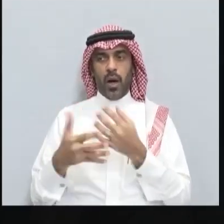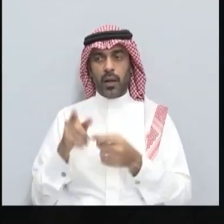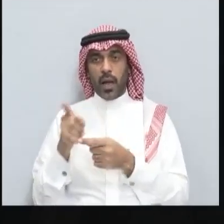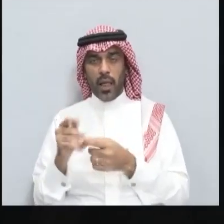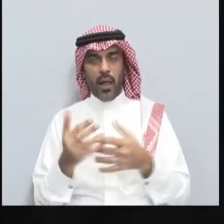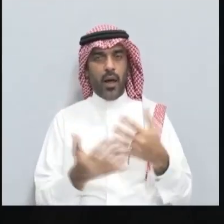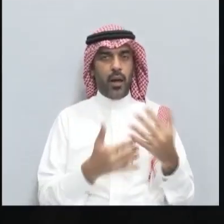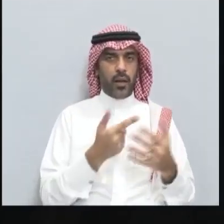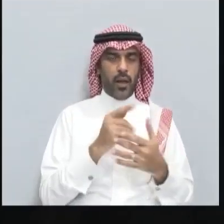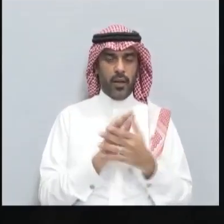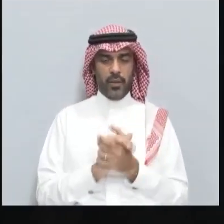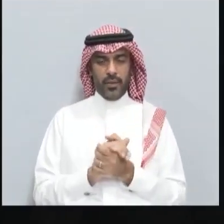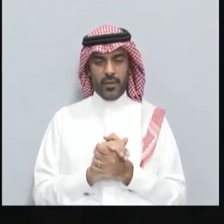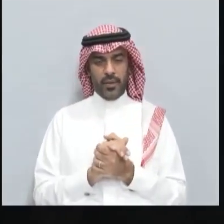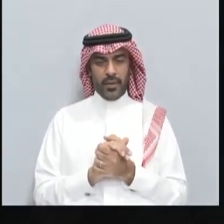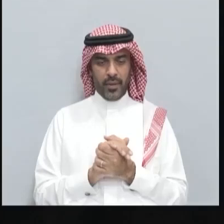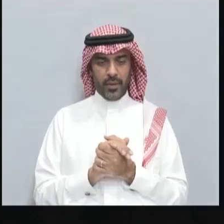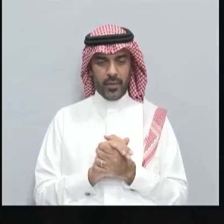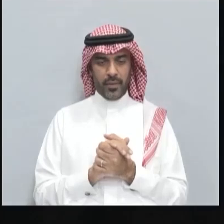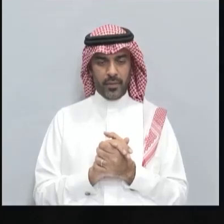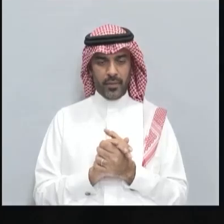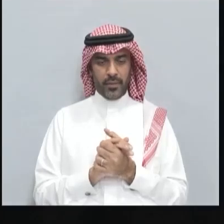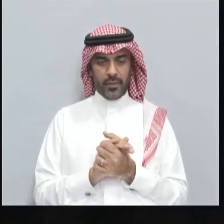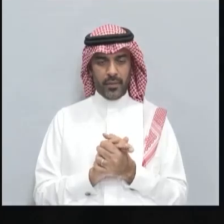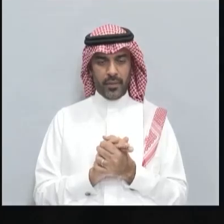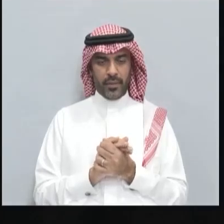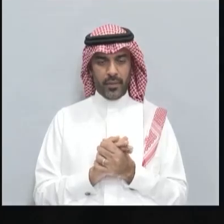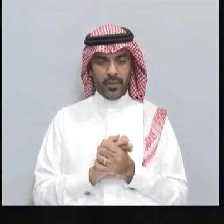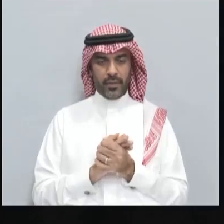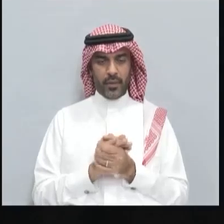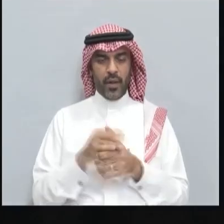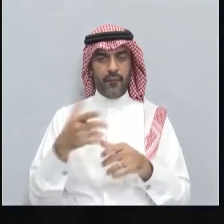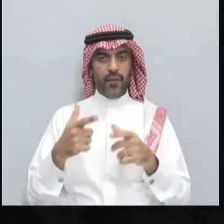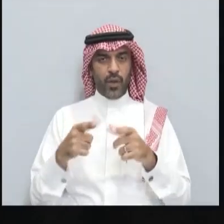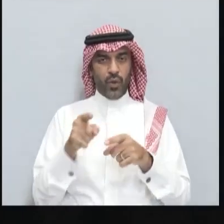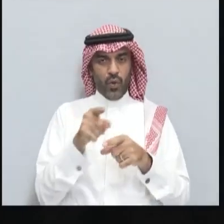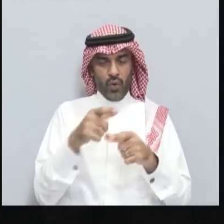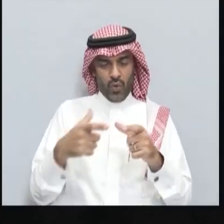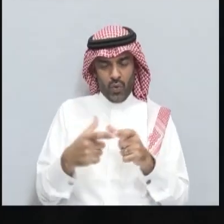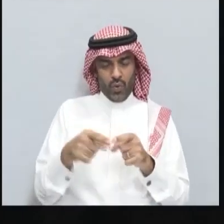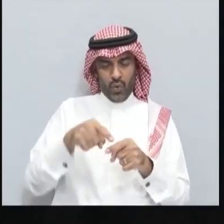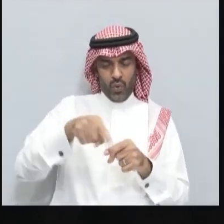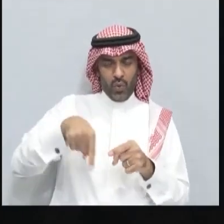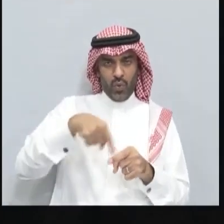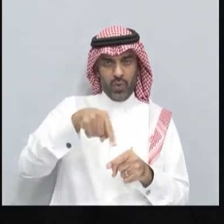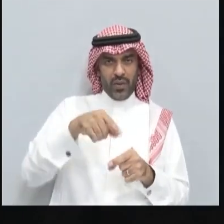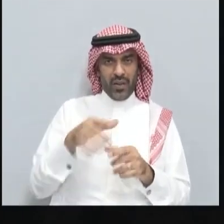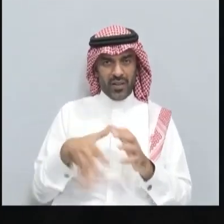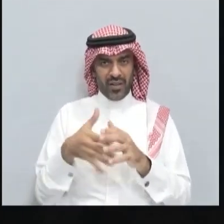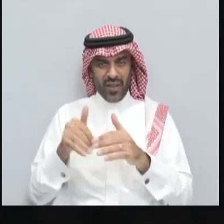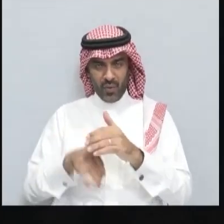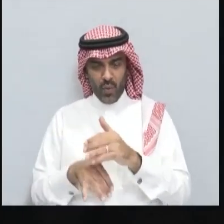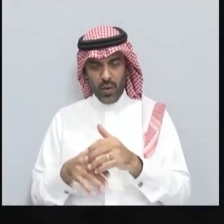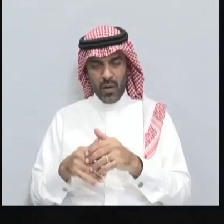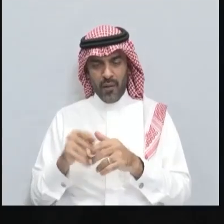ماذا مركبه تباعيه ما الذي يحدث في حاله الصفائح عندما تتباعد عن بعضها البعض حفر ماذا